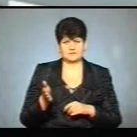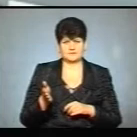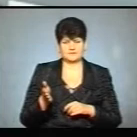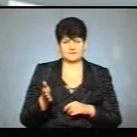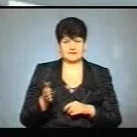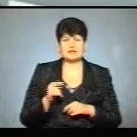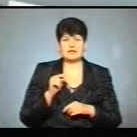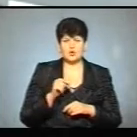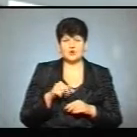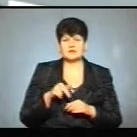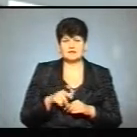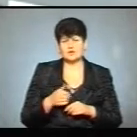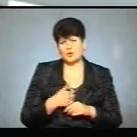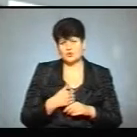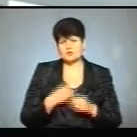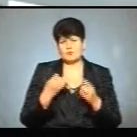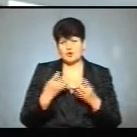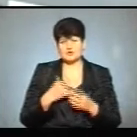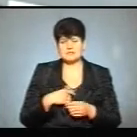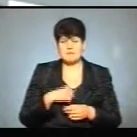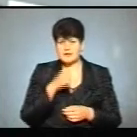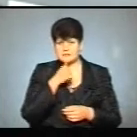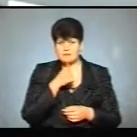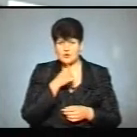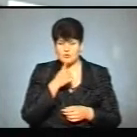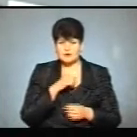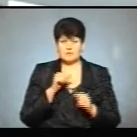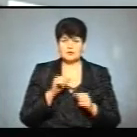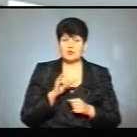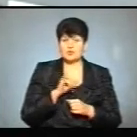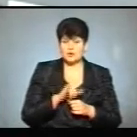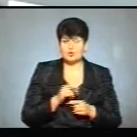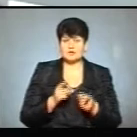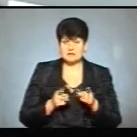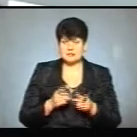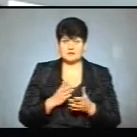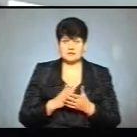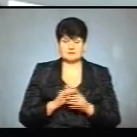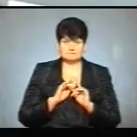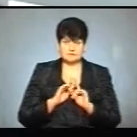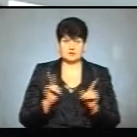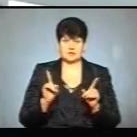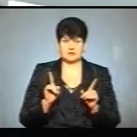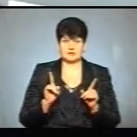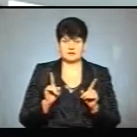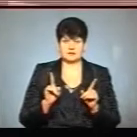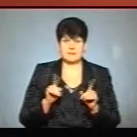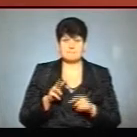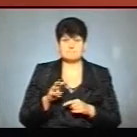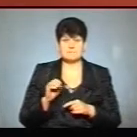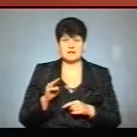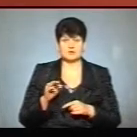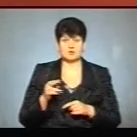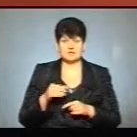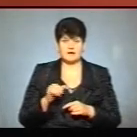ради того йти, тому що він хоче просто себе випробувати. Можливо, в нього справді є унікальна методика, і він хоче